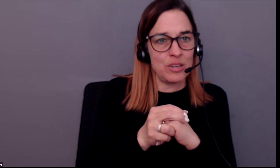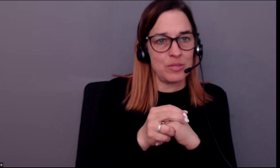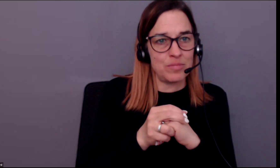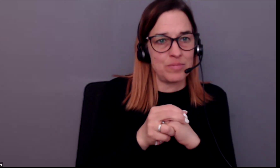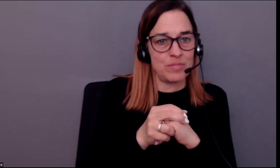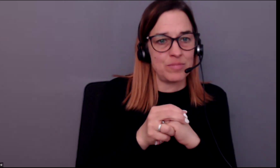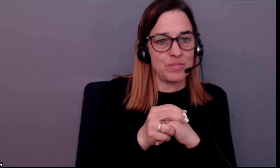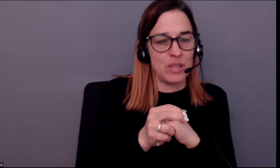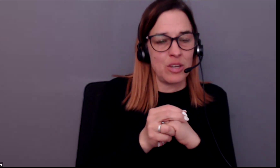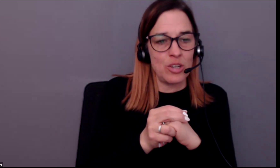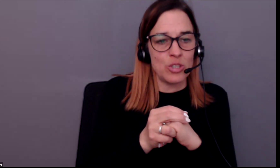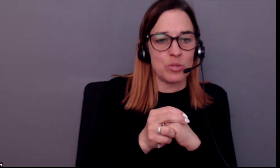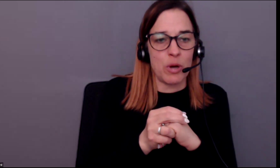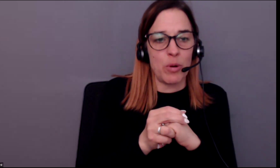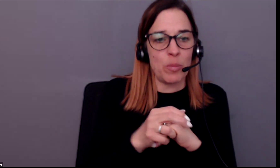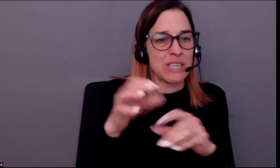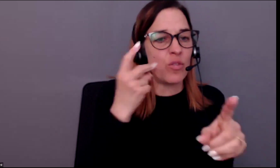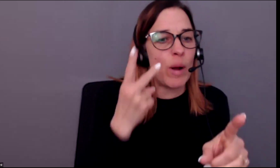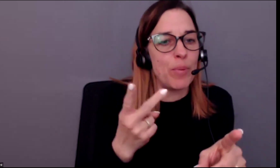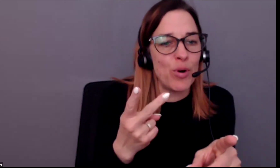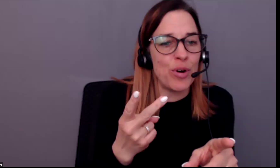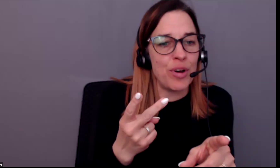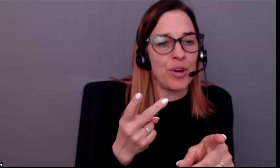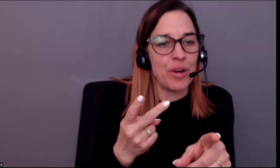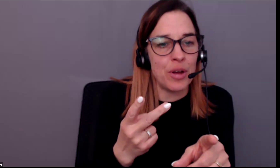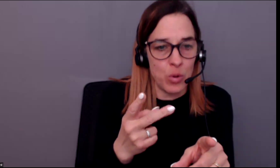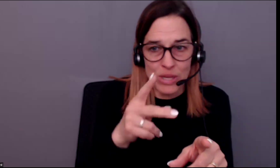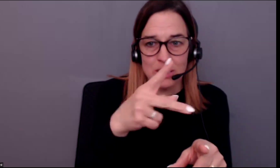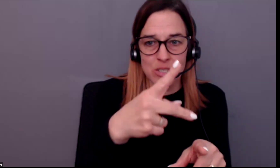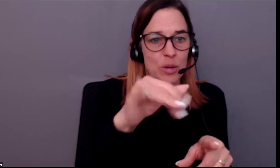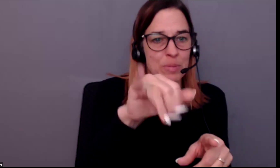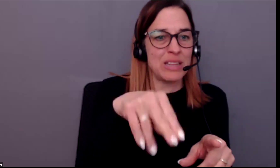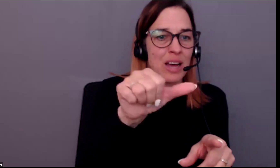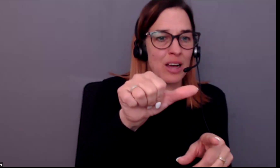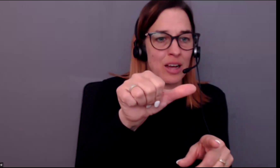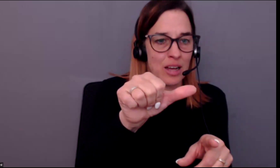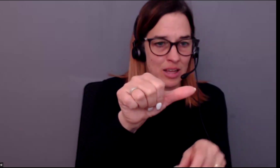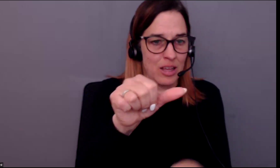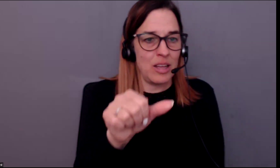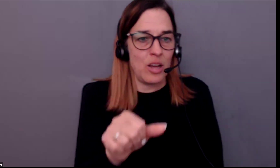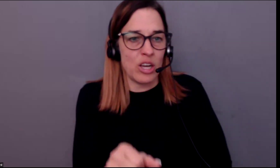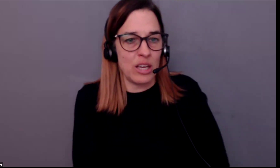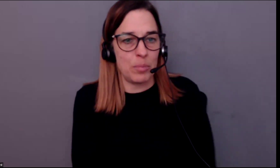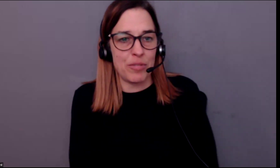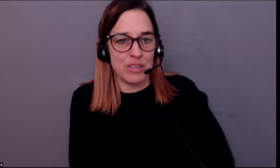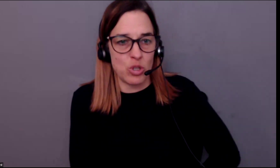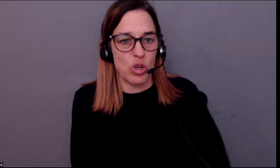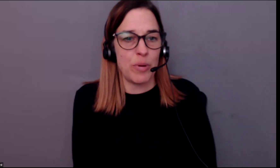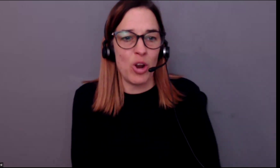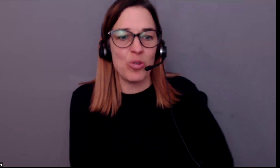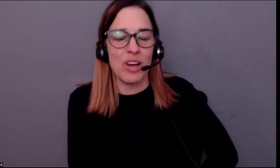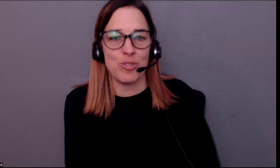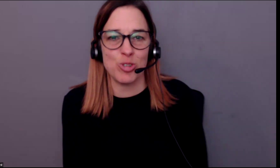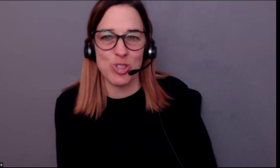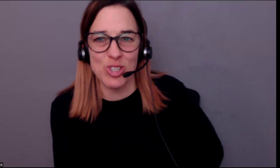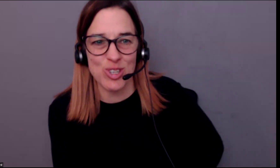Attendez, là. Ça prend pas long parce qu'elle ne voit pas. Oui, c'est ça, Pina. OK, parfait. Ce sera